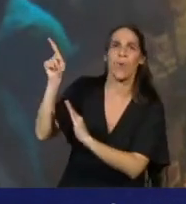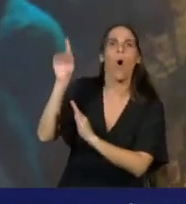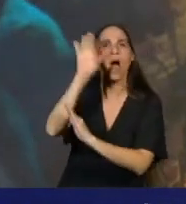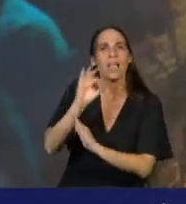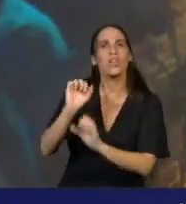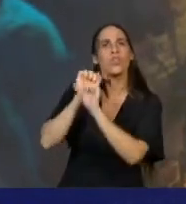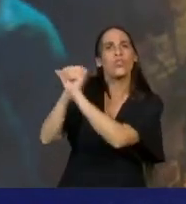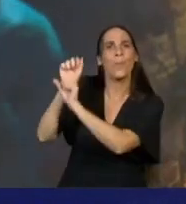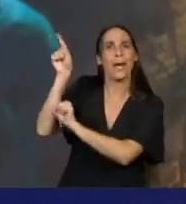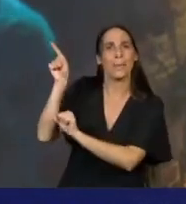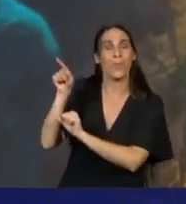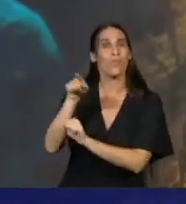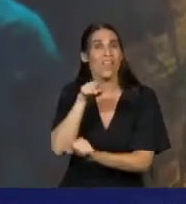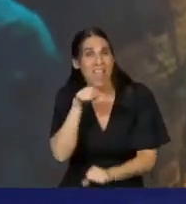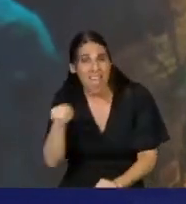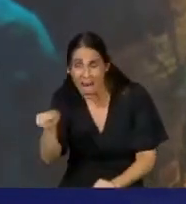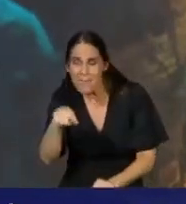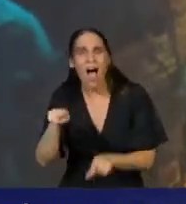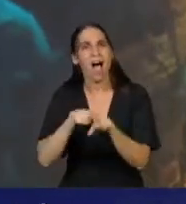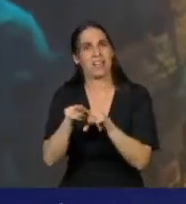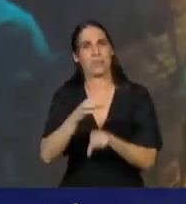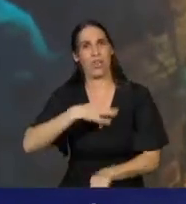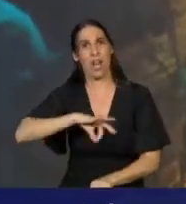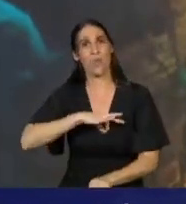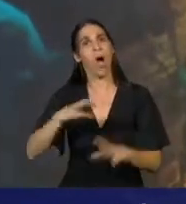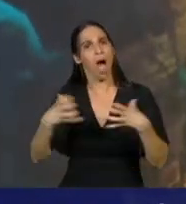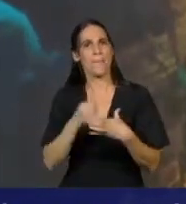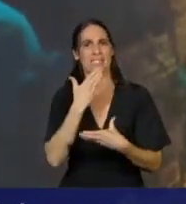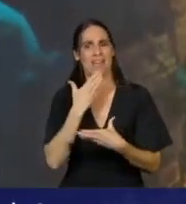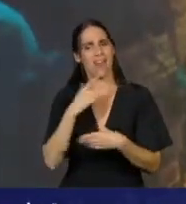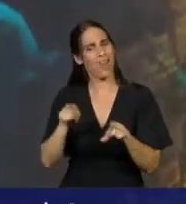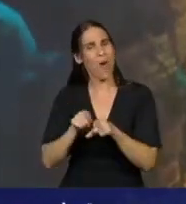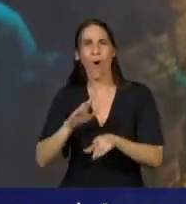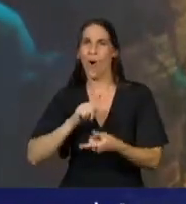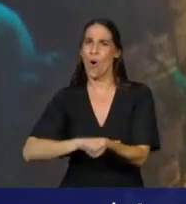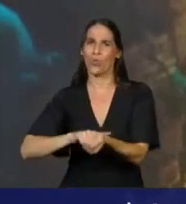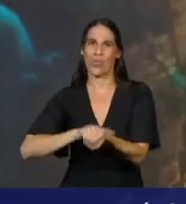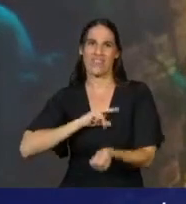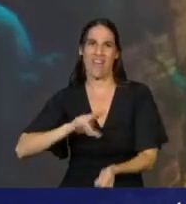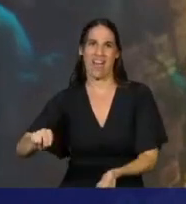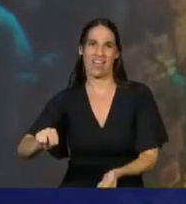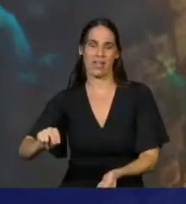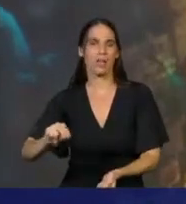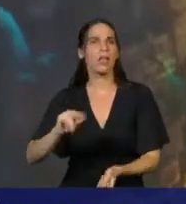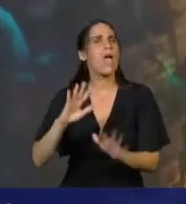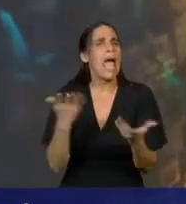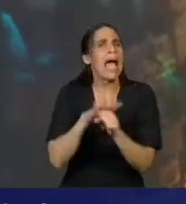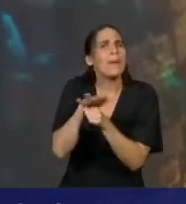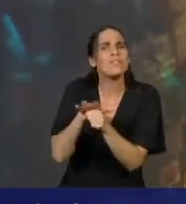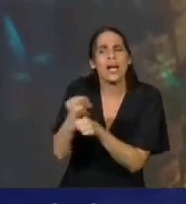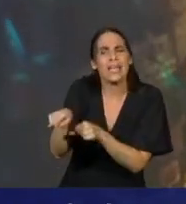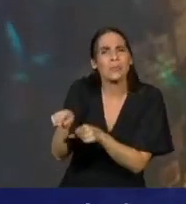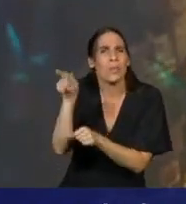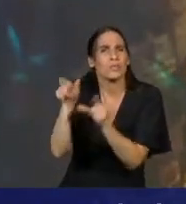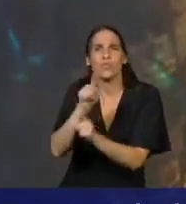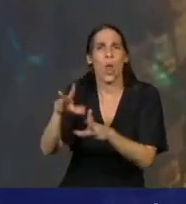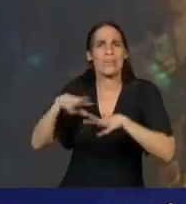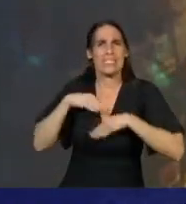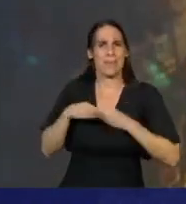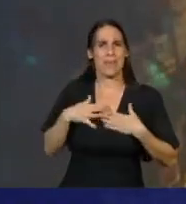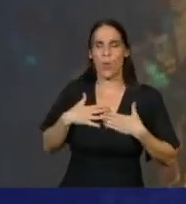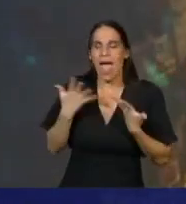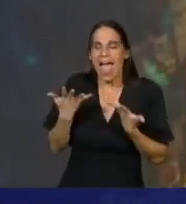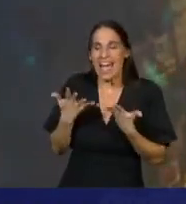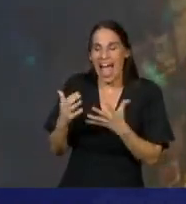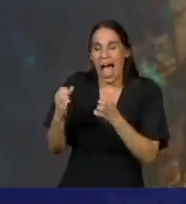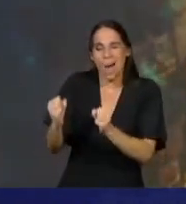בו. אלה אחים שלנו, עם ישראל, בשר מבשרנו. אז איך משכנעים אותם, את אלה שעדיין לא מסכימים איתנו? איך מעבירים